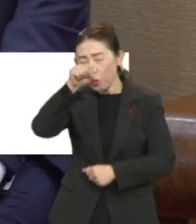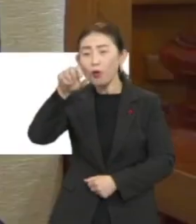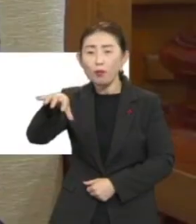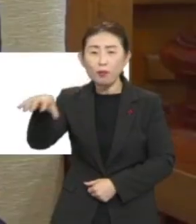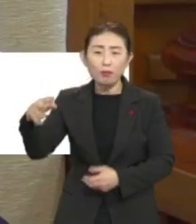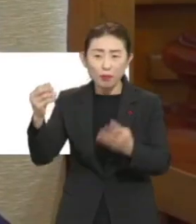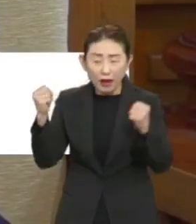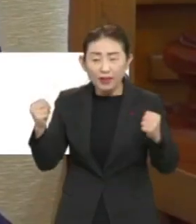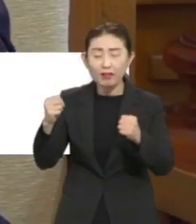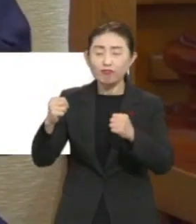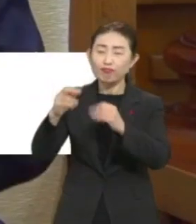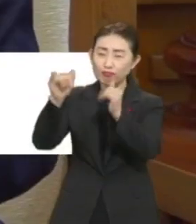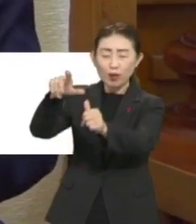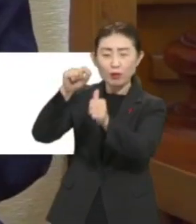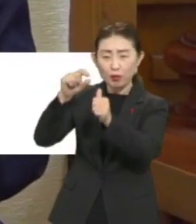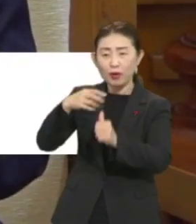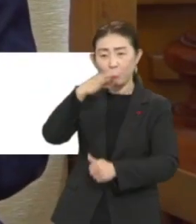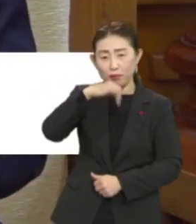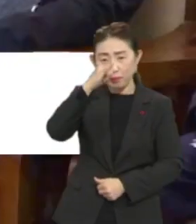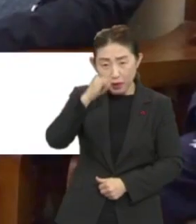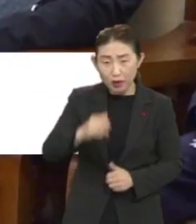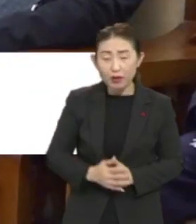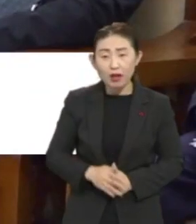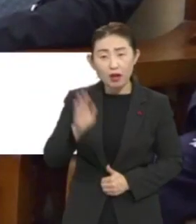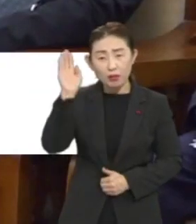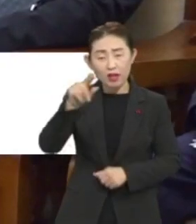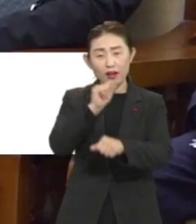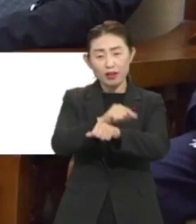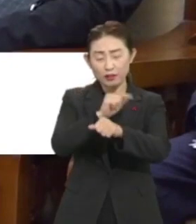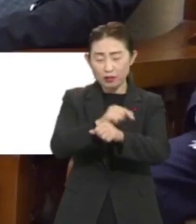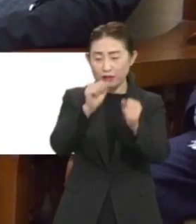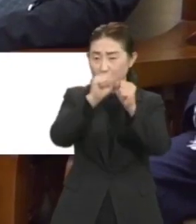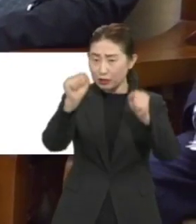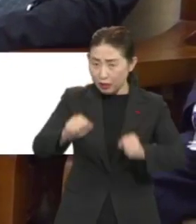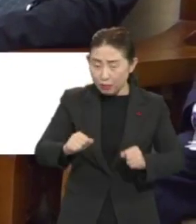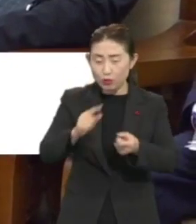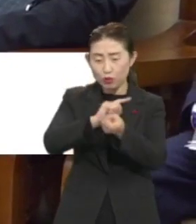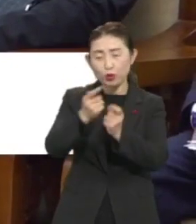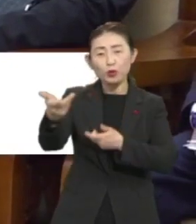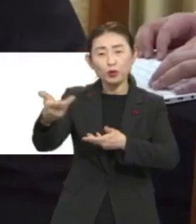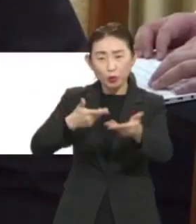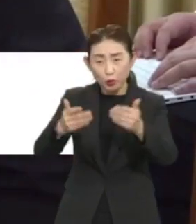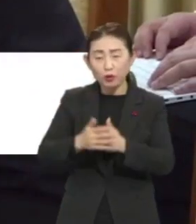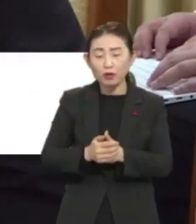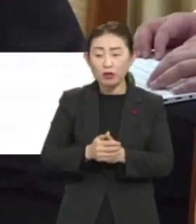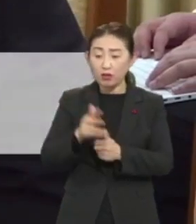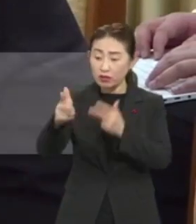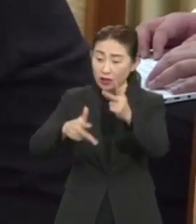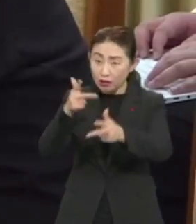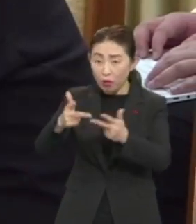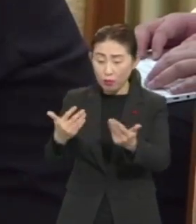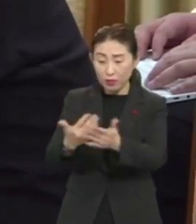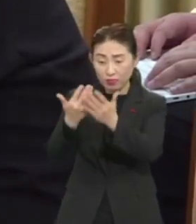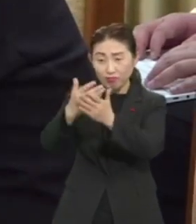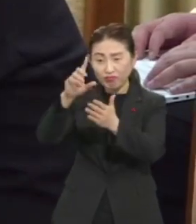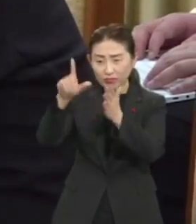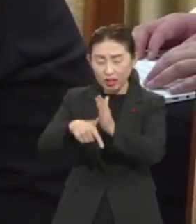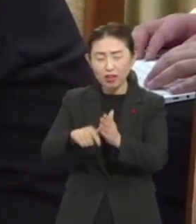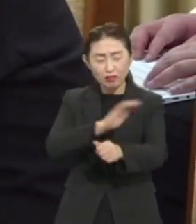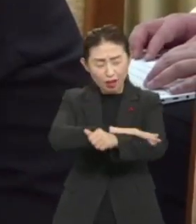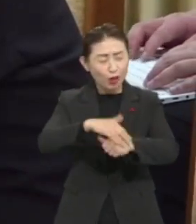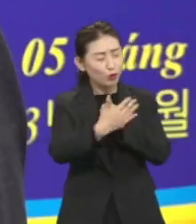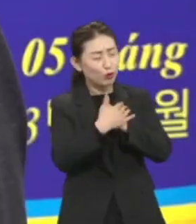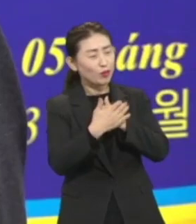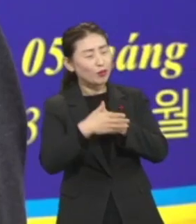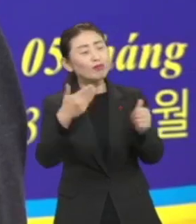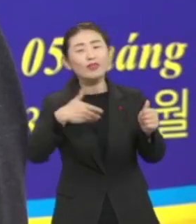박장성은 충남의 앞선 디지털 행정 시스템을 공유하고 산업단지 개발에 충남이 적극 나서줄 것을 기대했습니다.